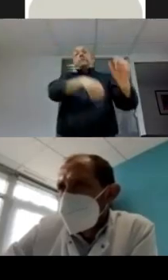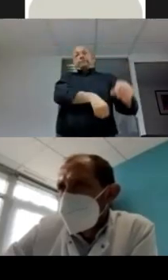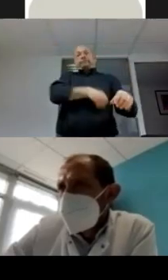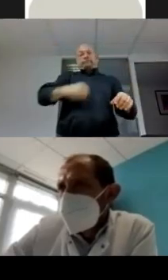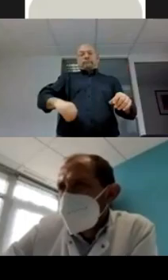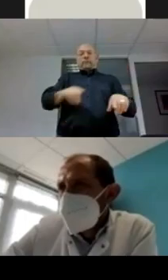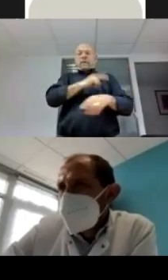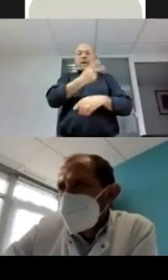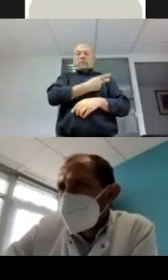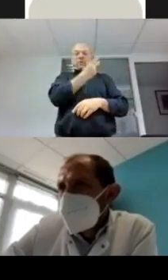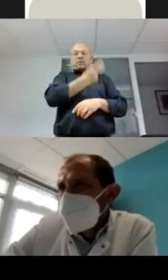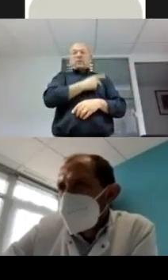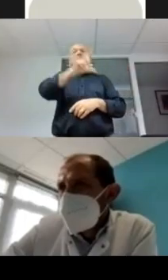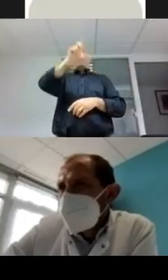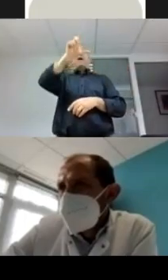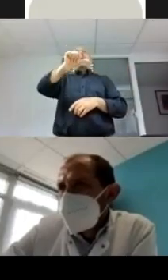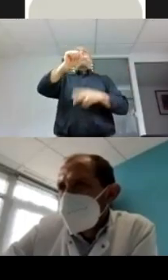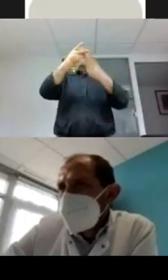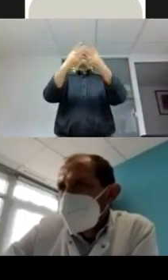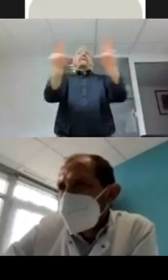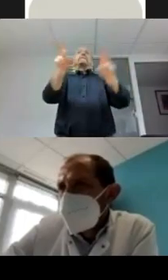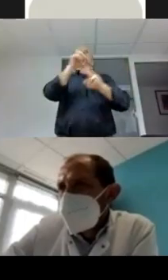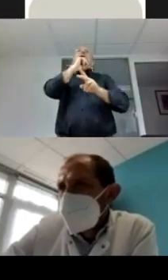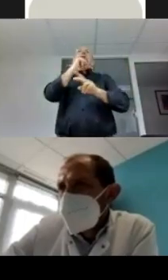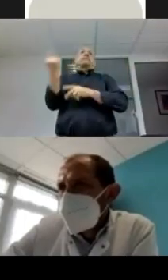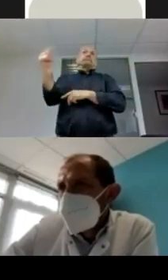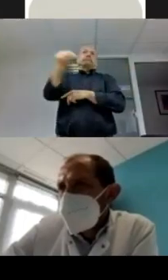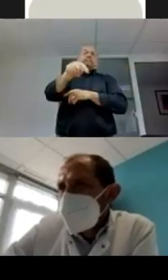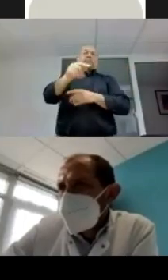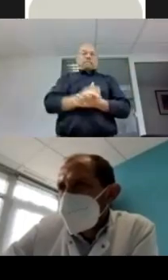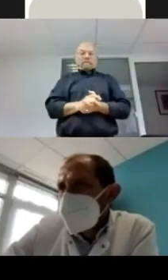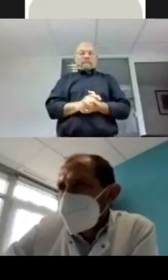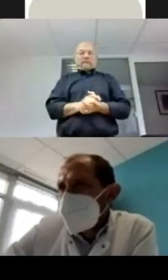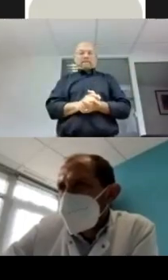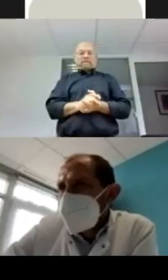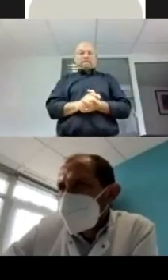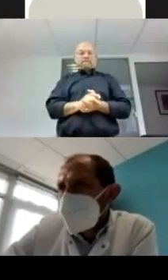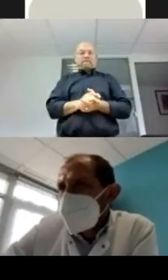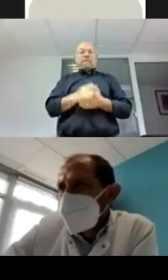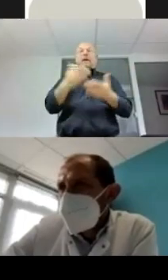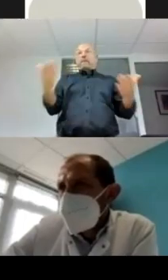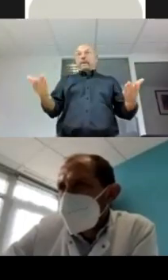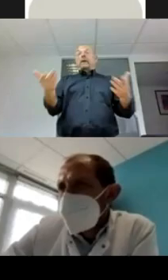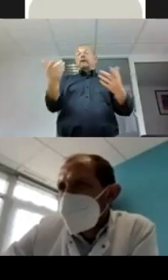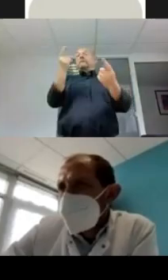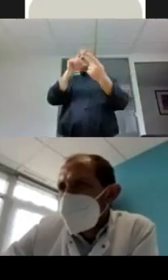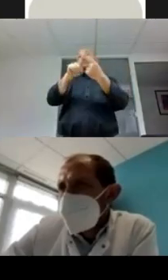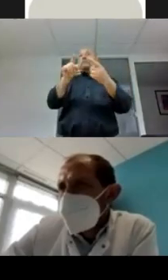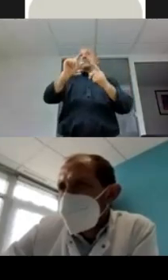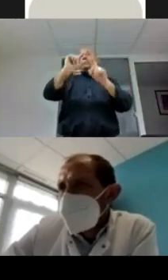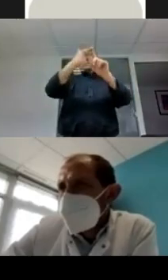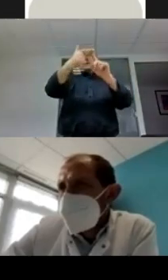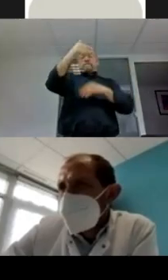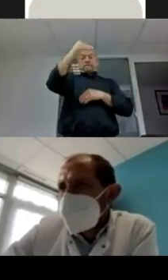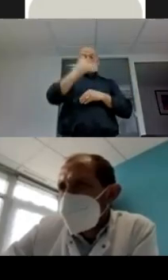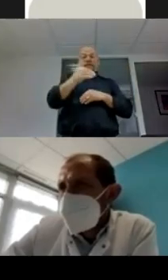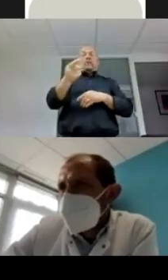Isabelle Laville, médecin coordonnateur du Centre de dépistage des cancers du Lot-et-Garonne.